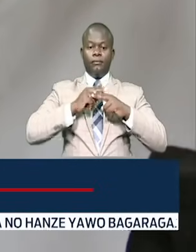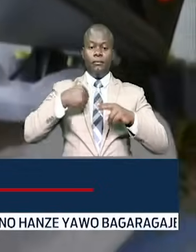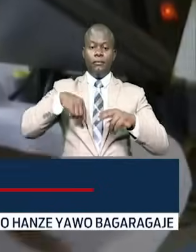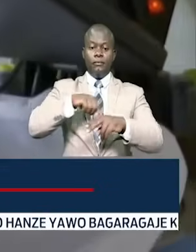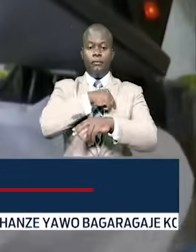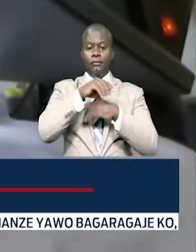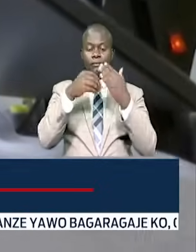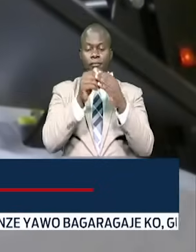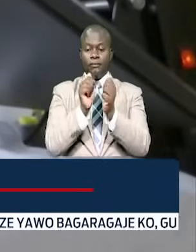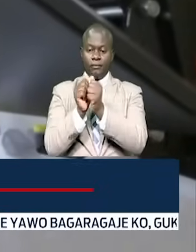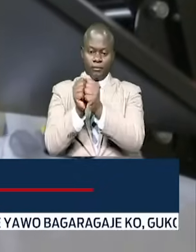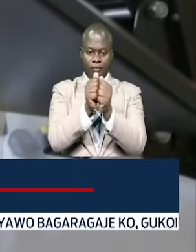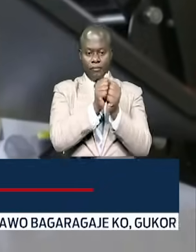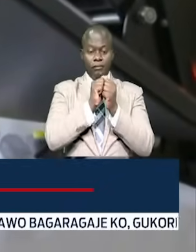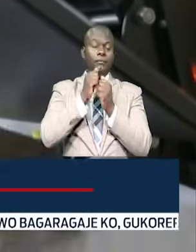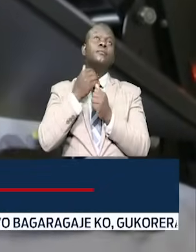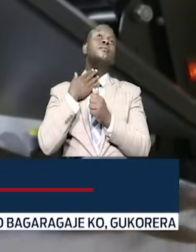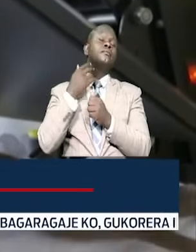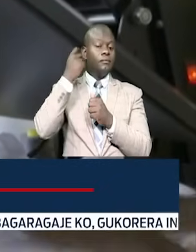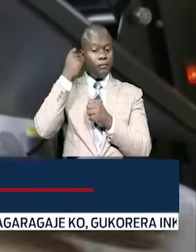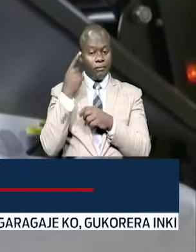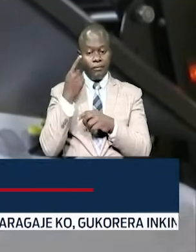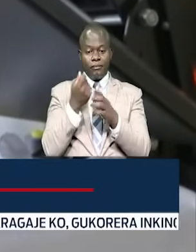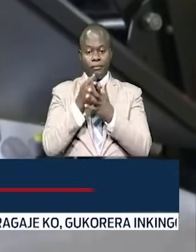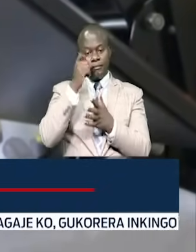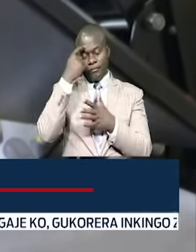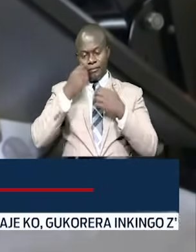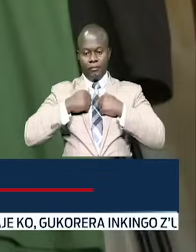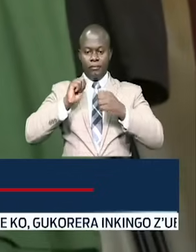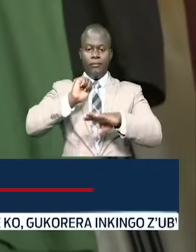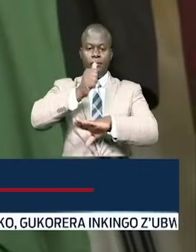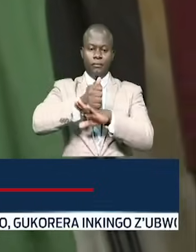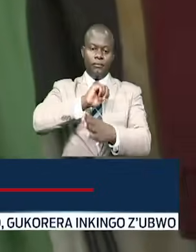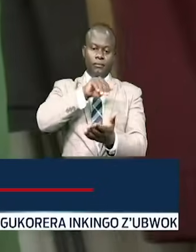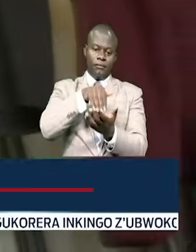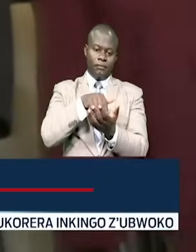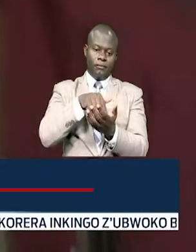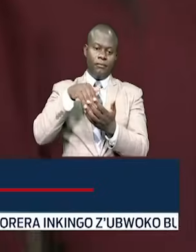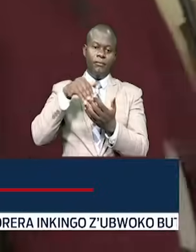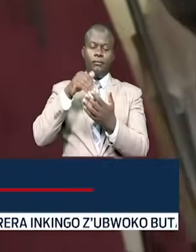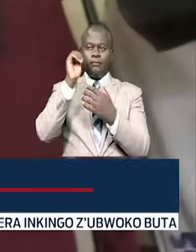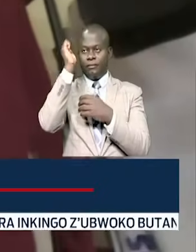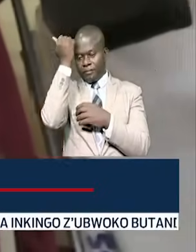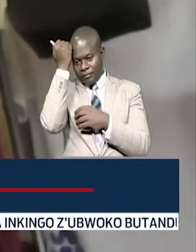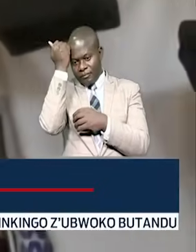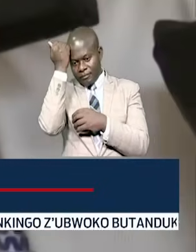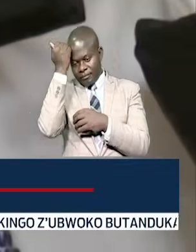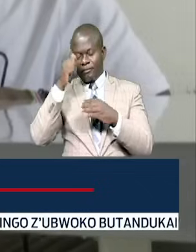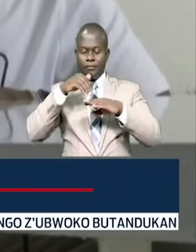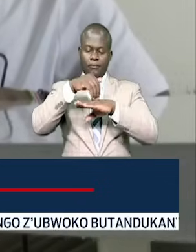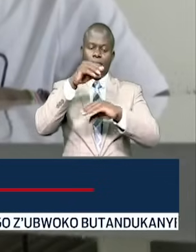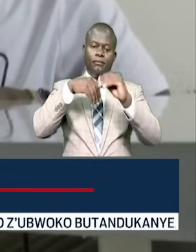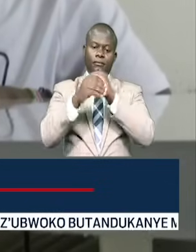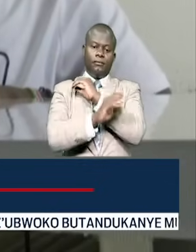cyabo cyarumvikanye bituma guverinoma y'u Rwanda ishyiraho ikigo cyishingira bohereza ibicuruzwa mu mahanga ku